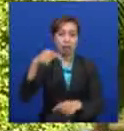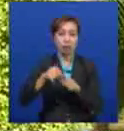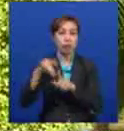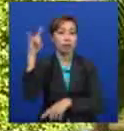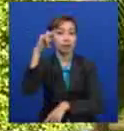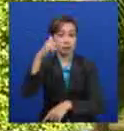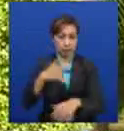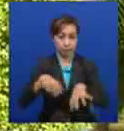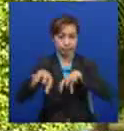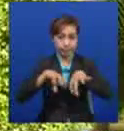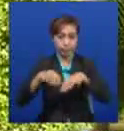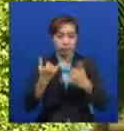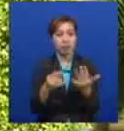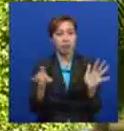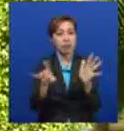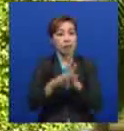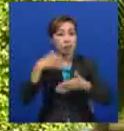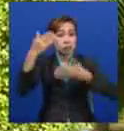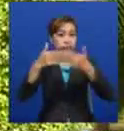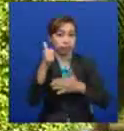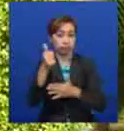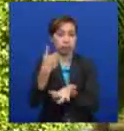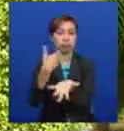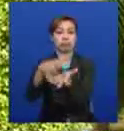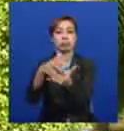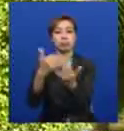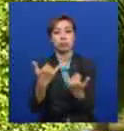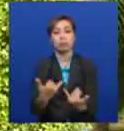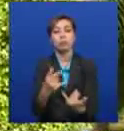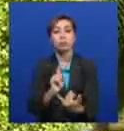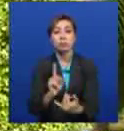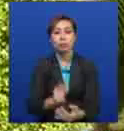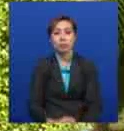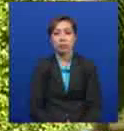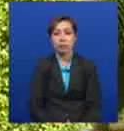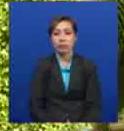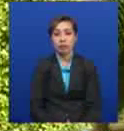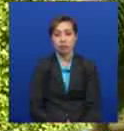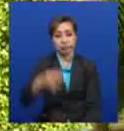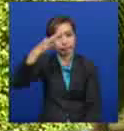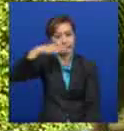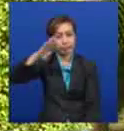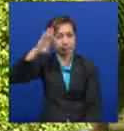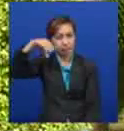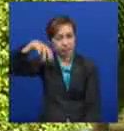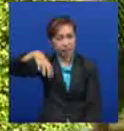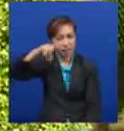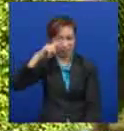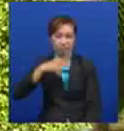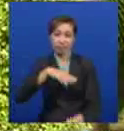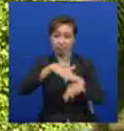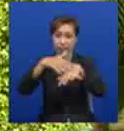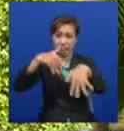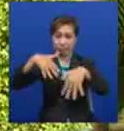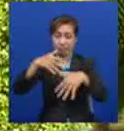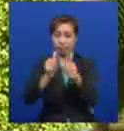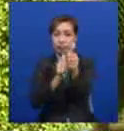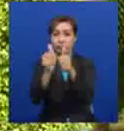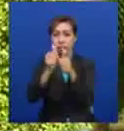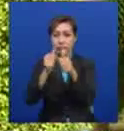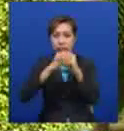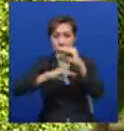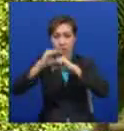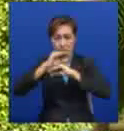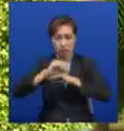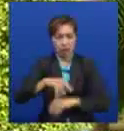ค่ะก็ยังคงมีกิจกรรมดีๆมาบอกต่อคุณผู้ชมเช่นเคยนะคะวันนี้ค่ะปตท.ก็เชิญชวนคุณผู้ชมนะคะเข้าร่วมประกวดในโครงการ